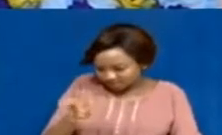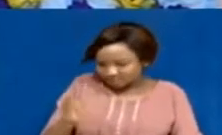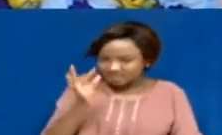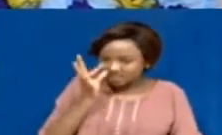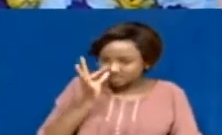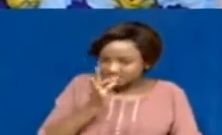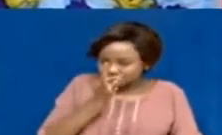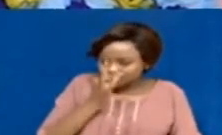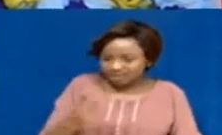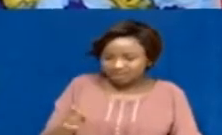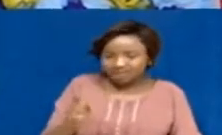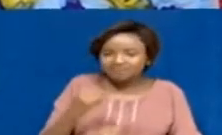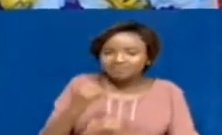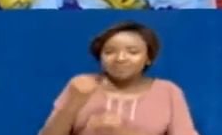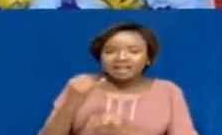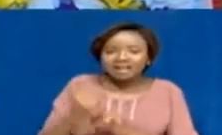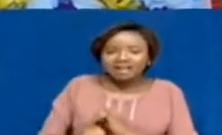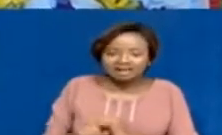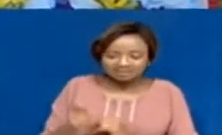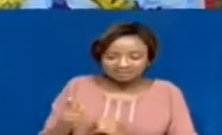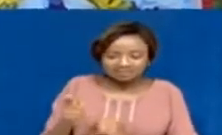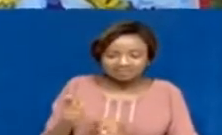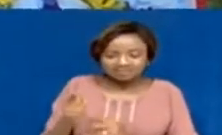mzee wetu katika safari yake ya mwisho,